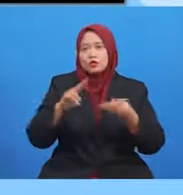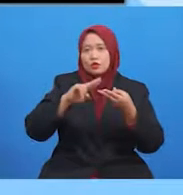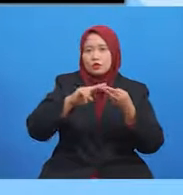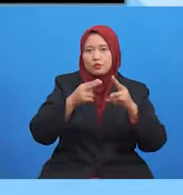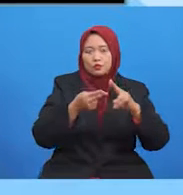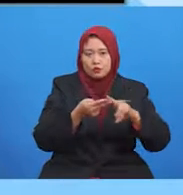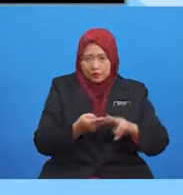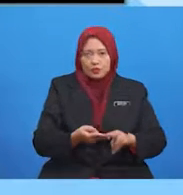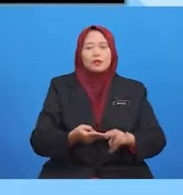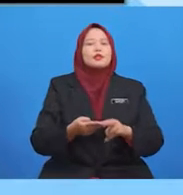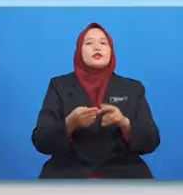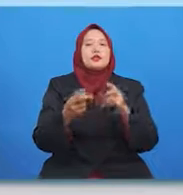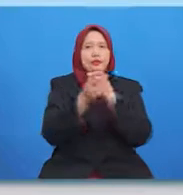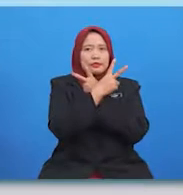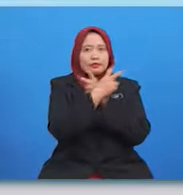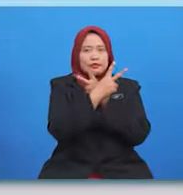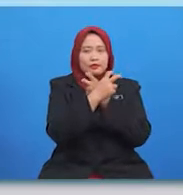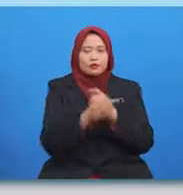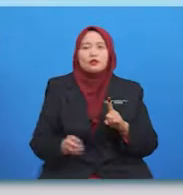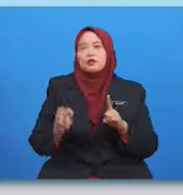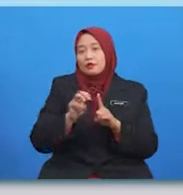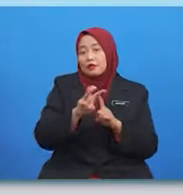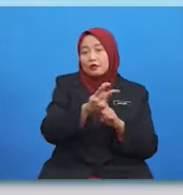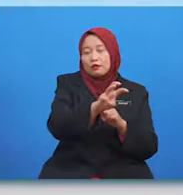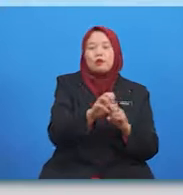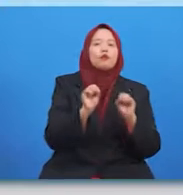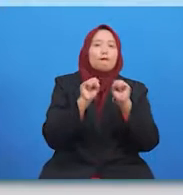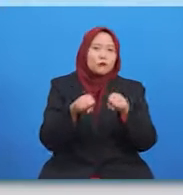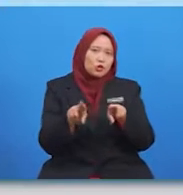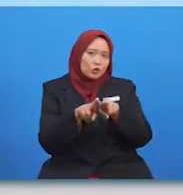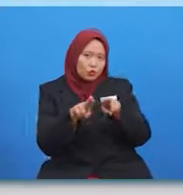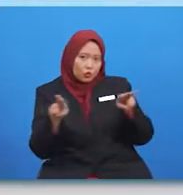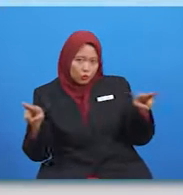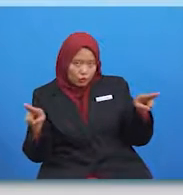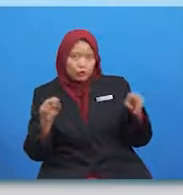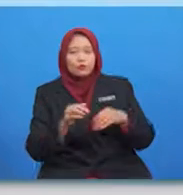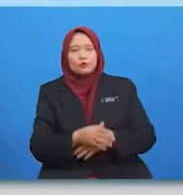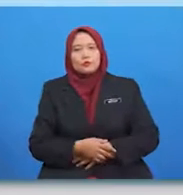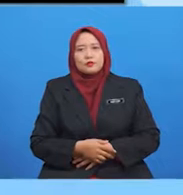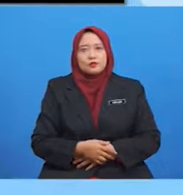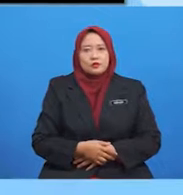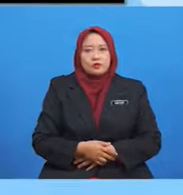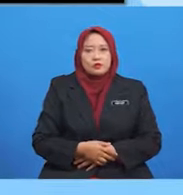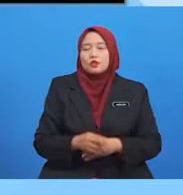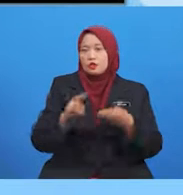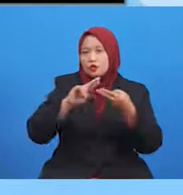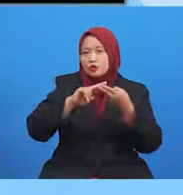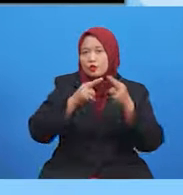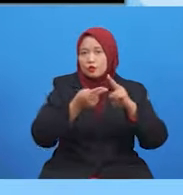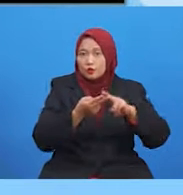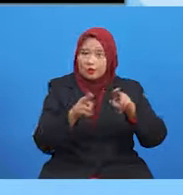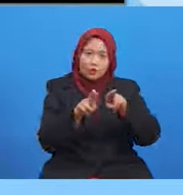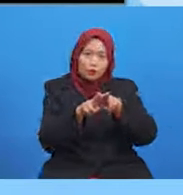diukur? Benar, keradioaktifan boleh diukur. Unit pengukuran